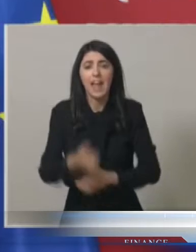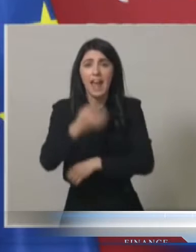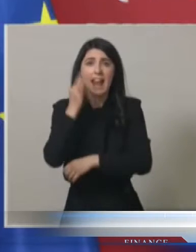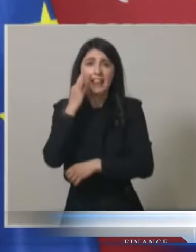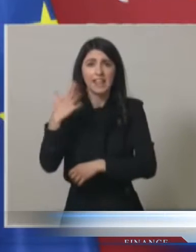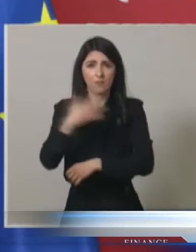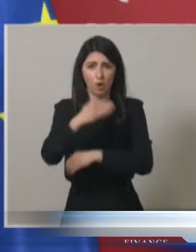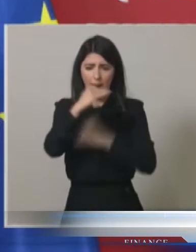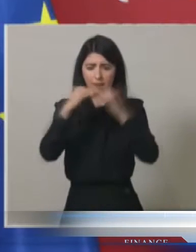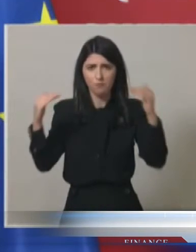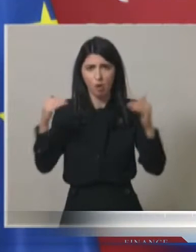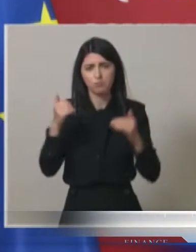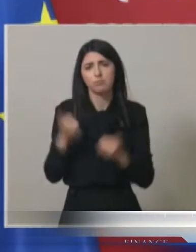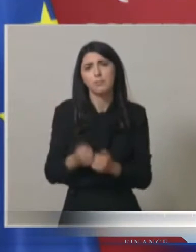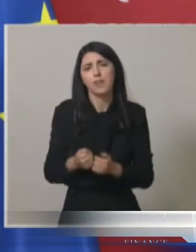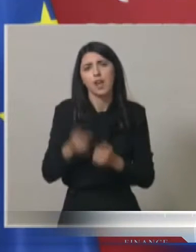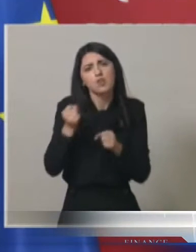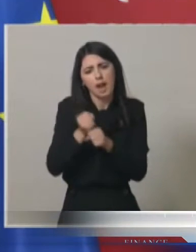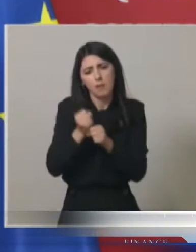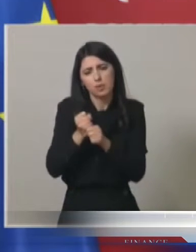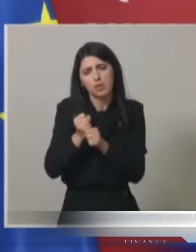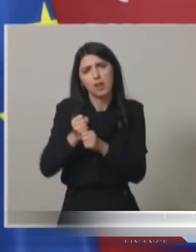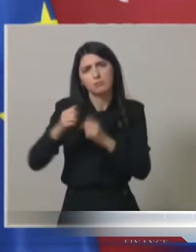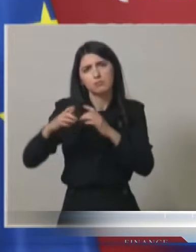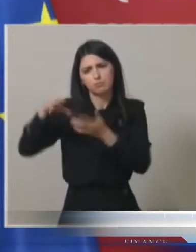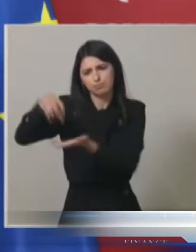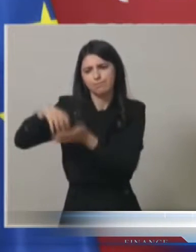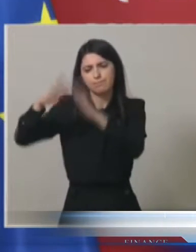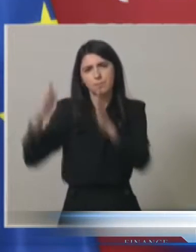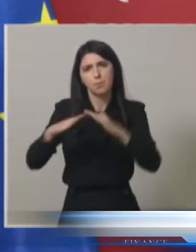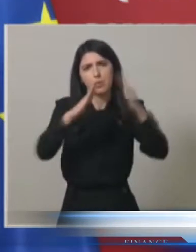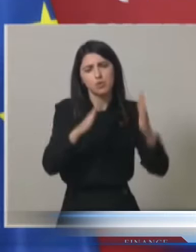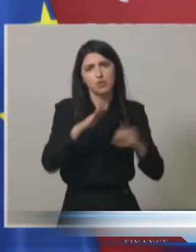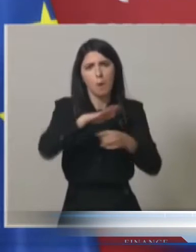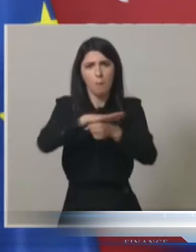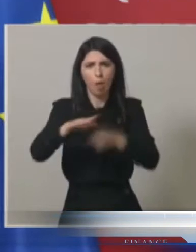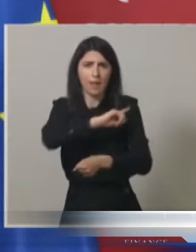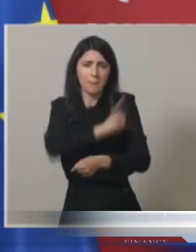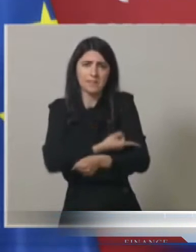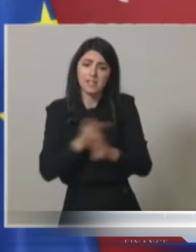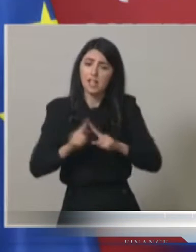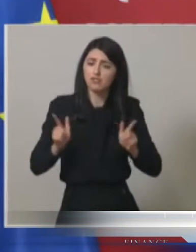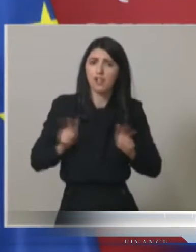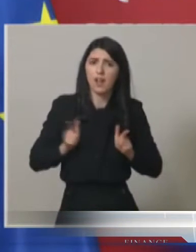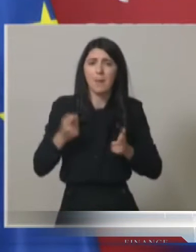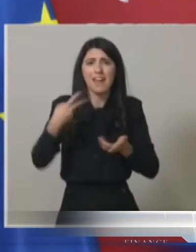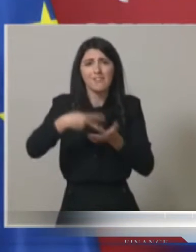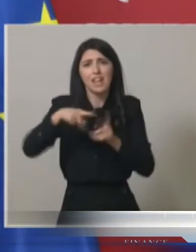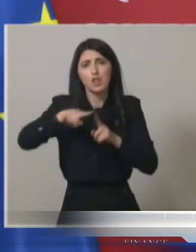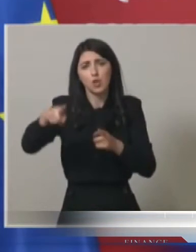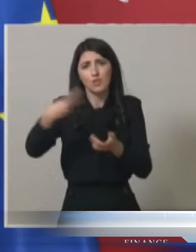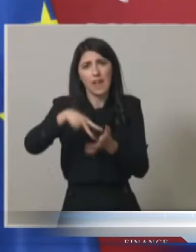ниво, со работа на пунктовите во полн капацитет, очекувам да вакцинираме од 2000 до